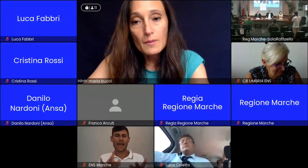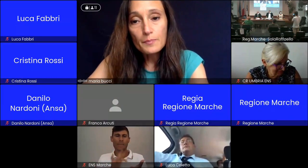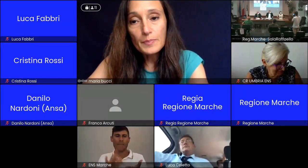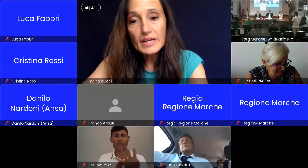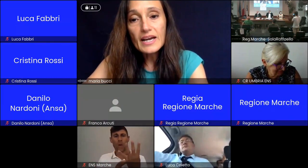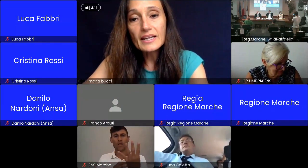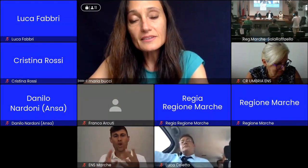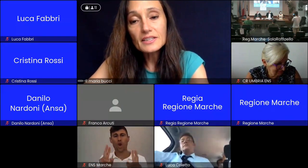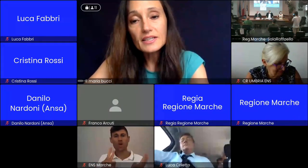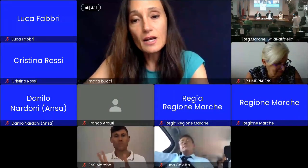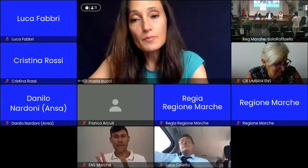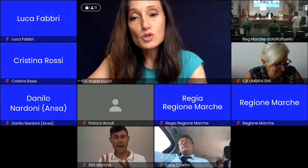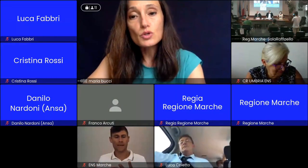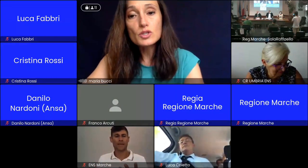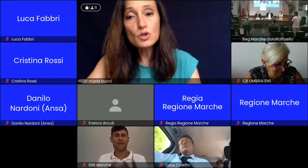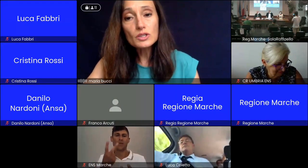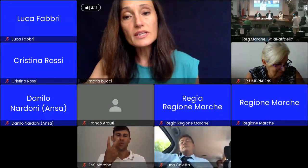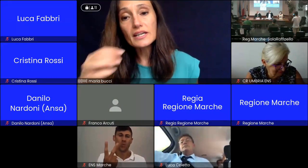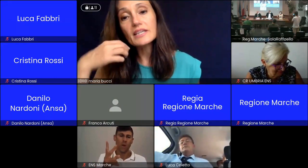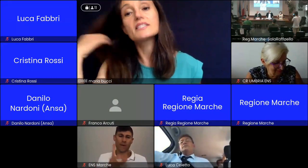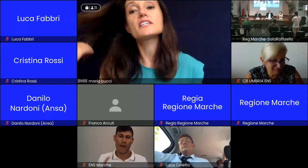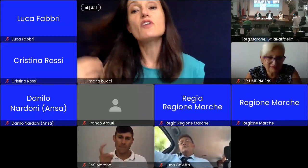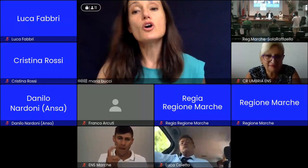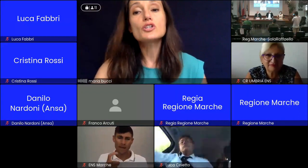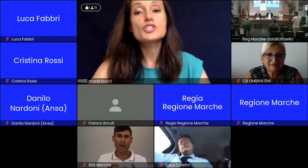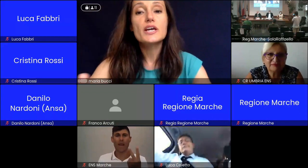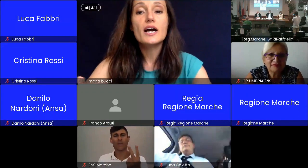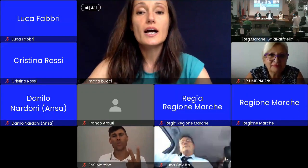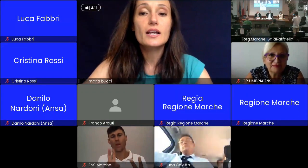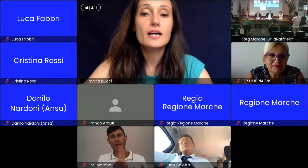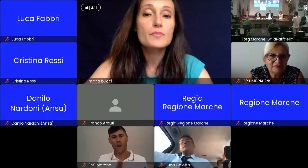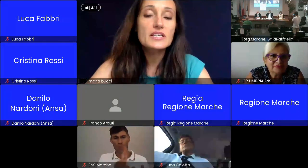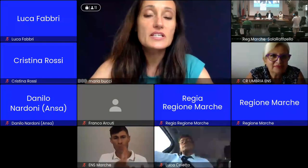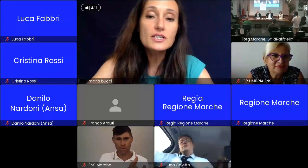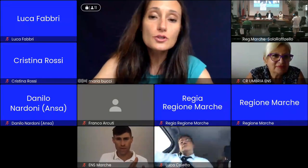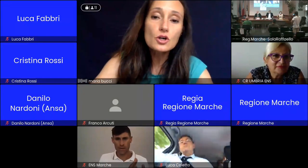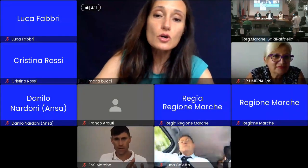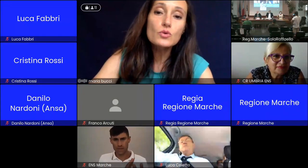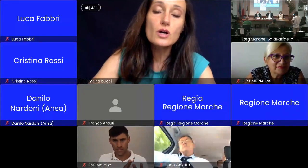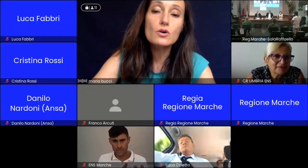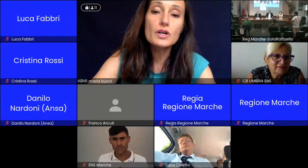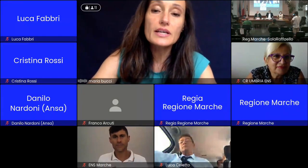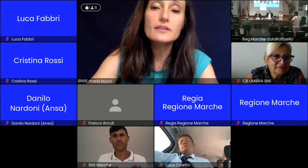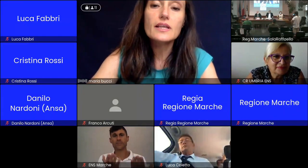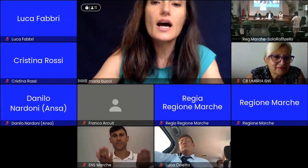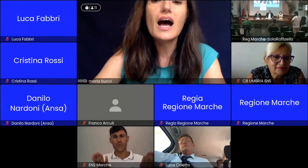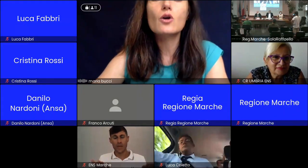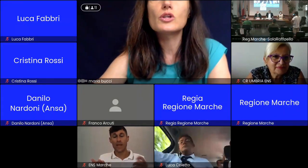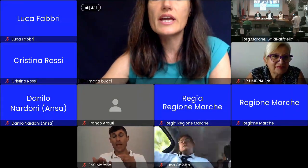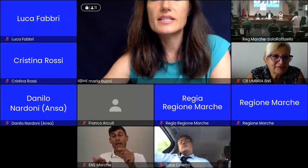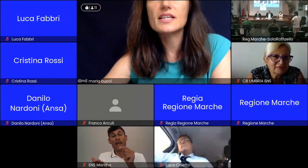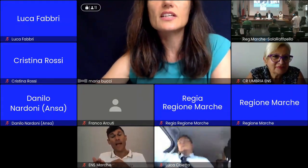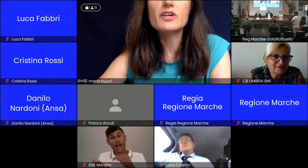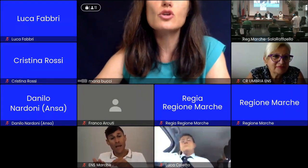settore, per garantire alla persona sorda che si rivolge al presidio una corretta accoglienza attraverso